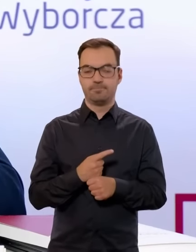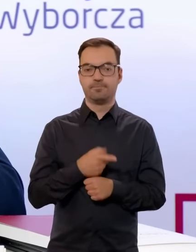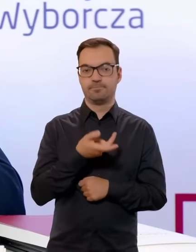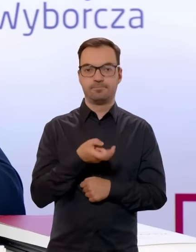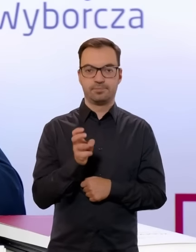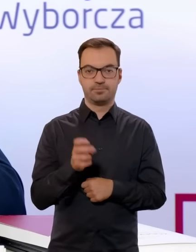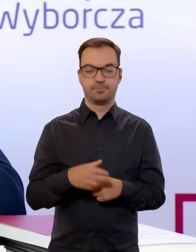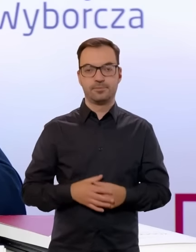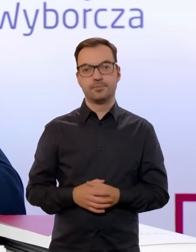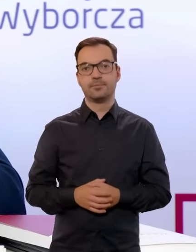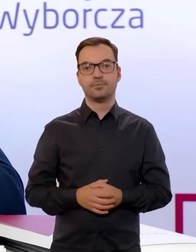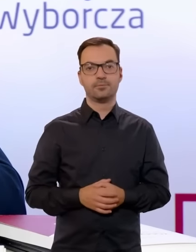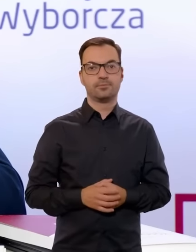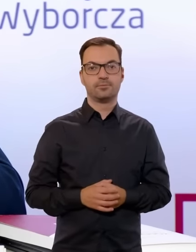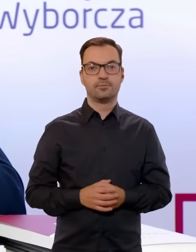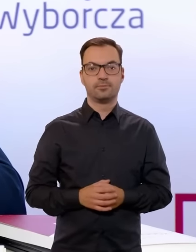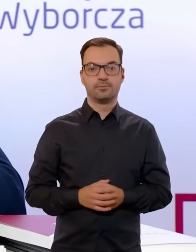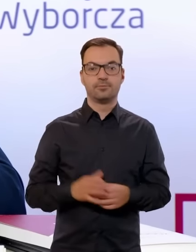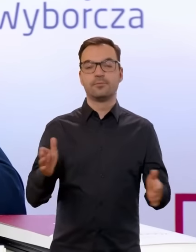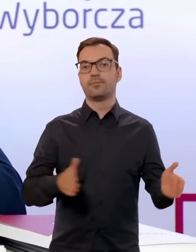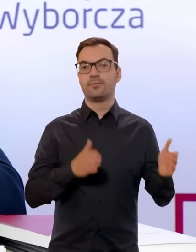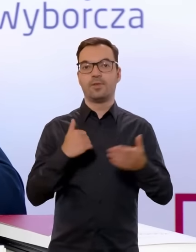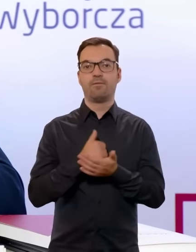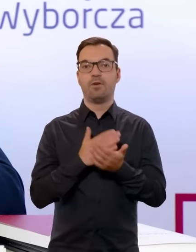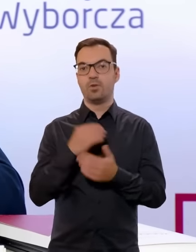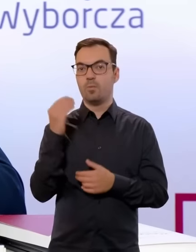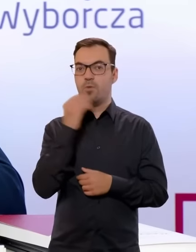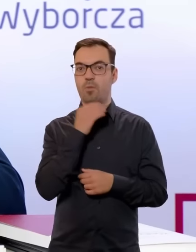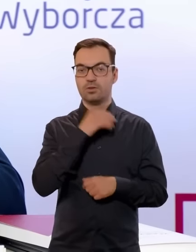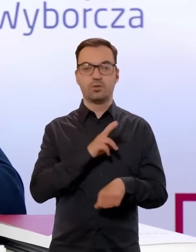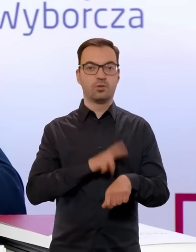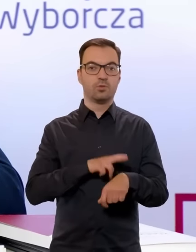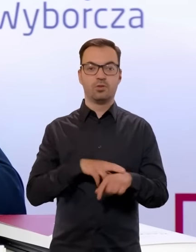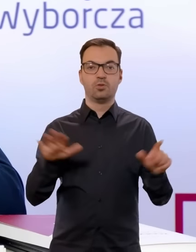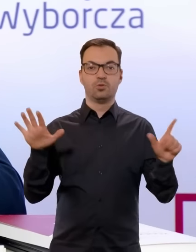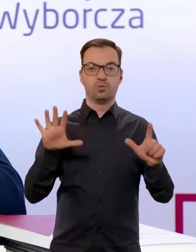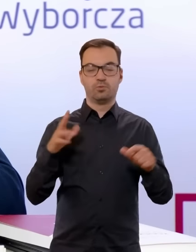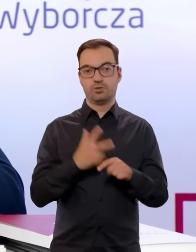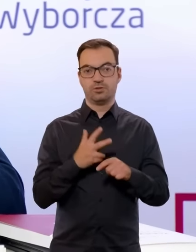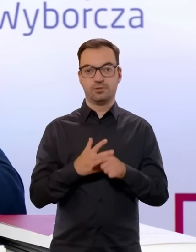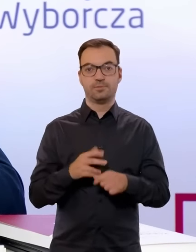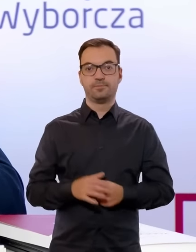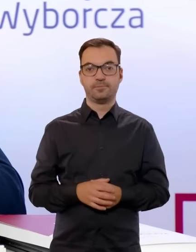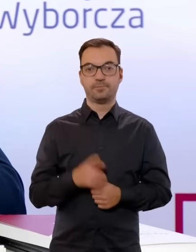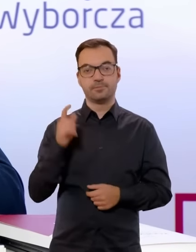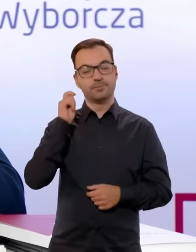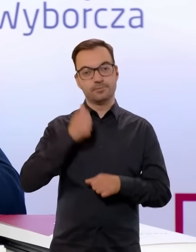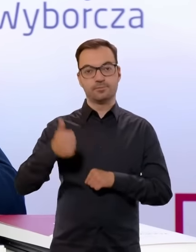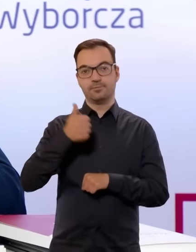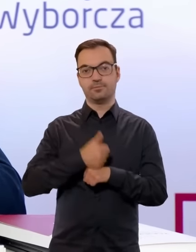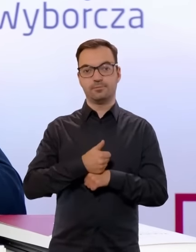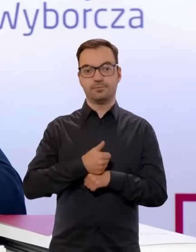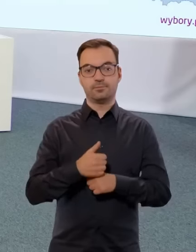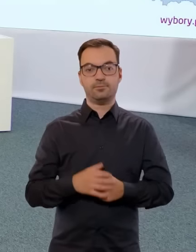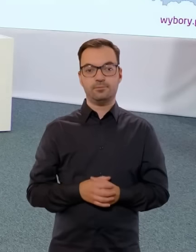wyborczej została odwołana z prac komisji. Z kolei w województwie pomorskim o godzinie 7.30 przewodnicząca